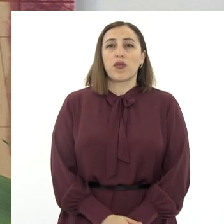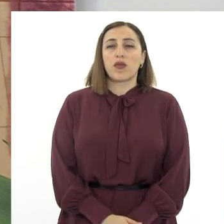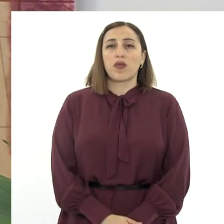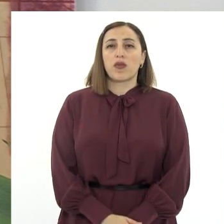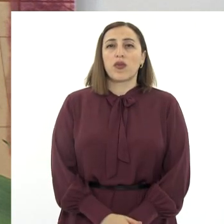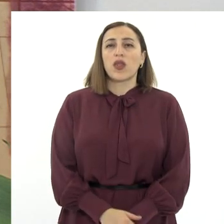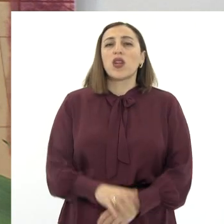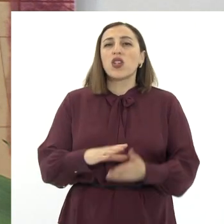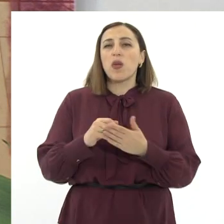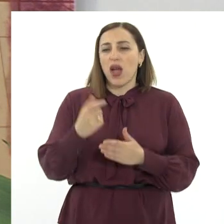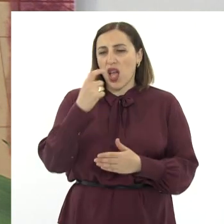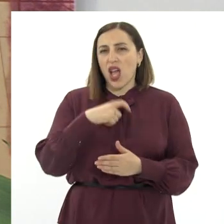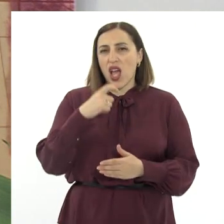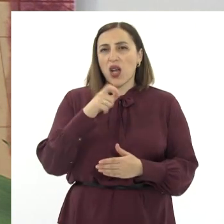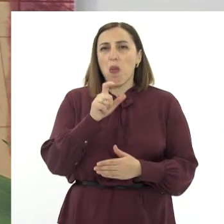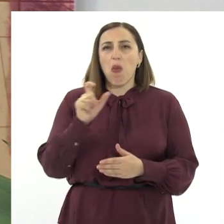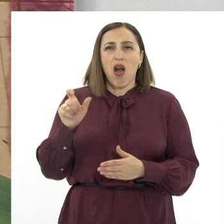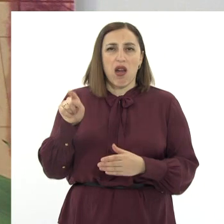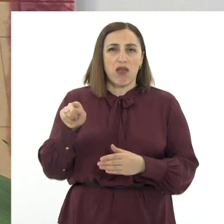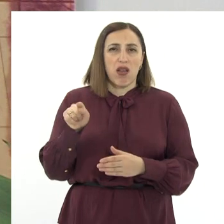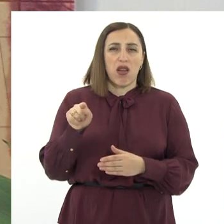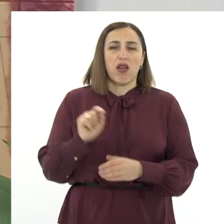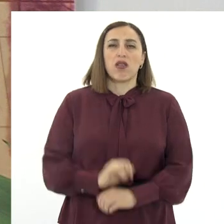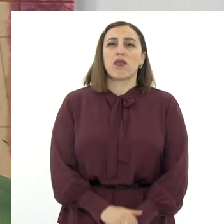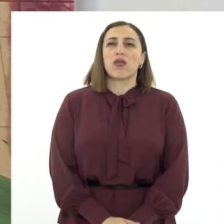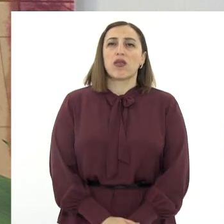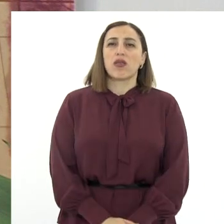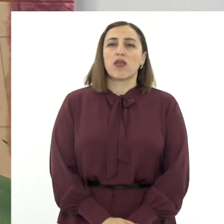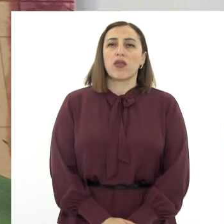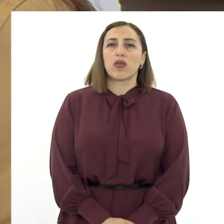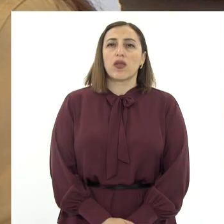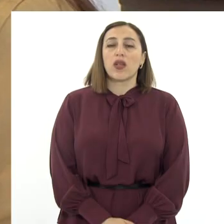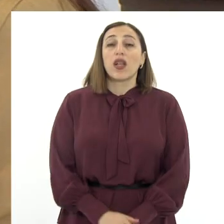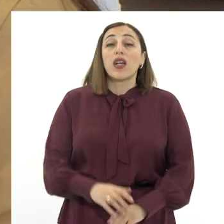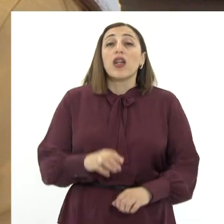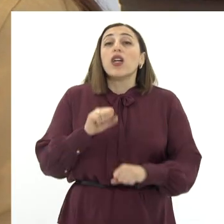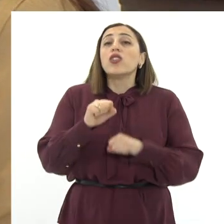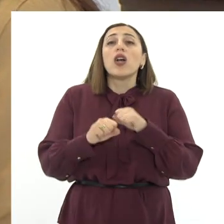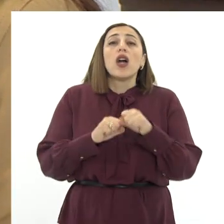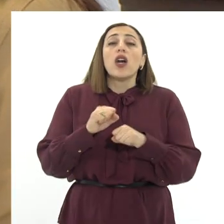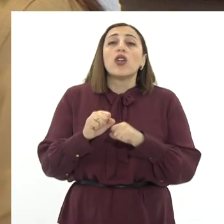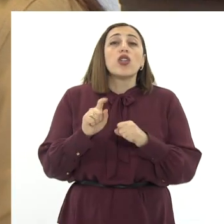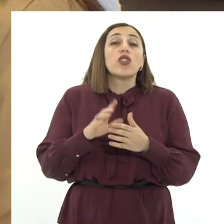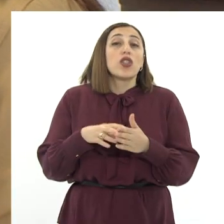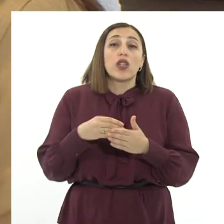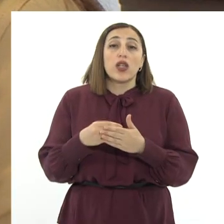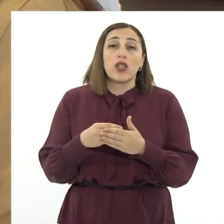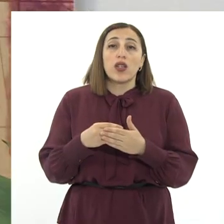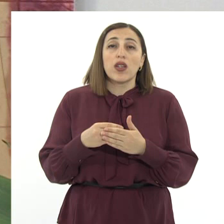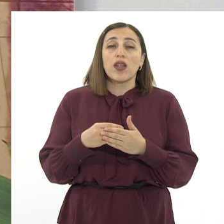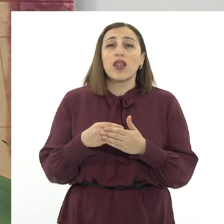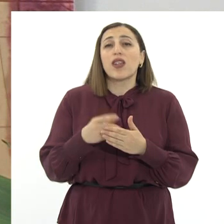բավական ցայտուն էգոիզմ է խոսում մարդկանց կողմից մեծ մասամբ։ Ասեմ, որ չարություն անել դա նշանակում